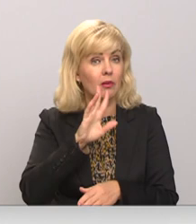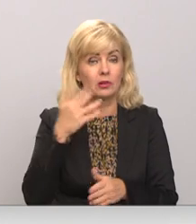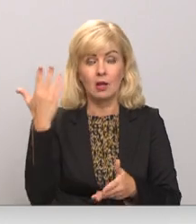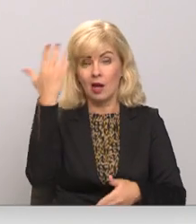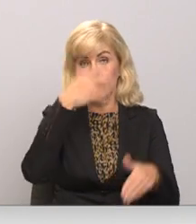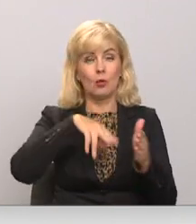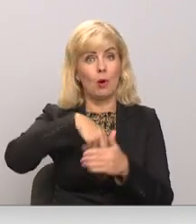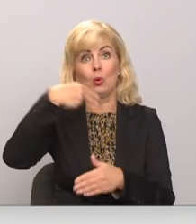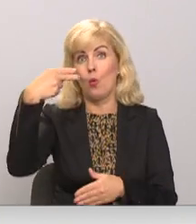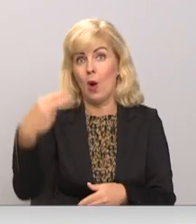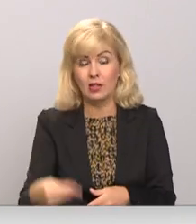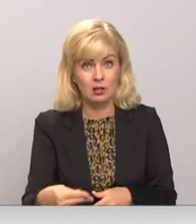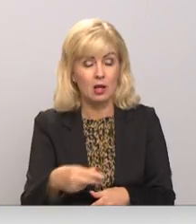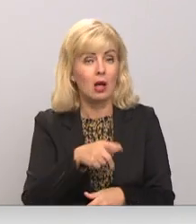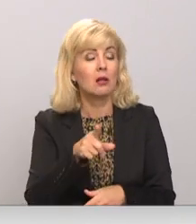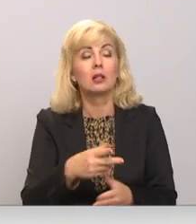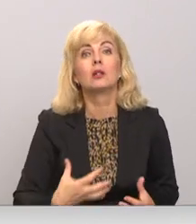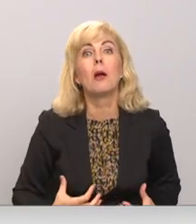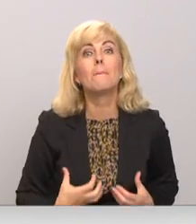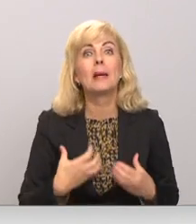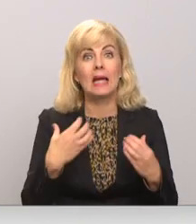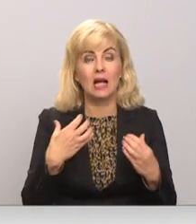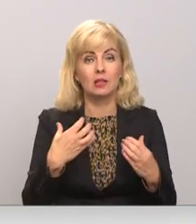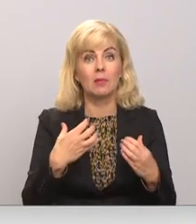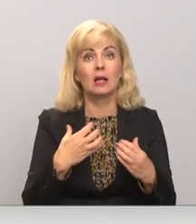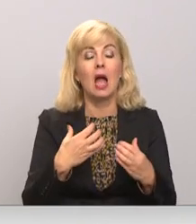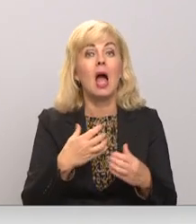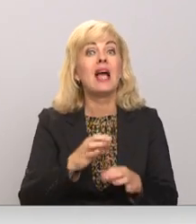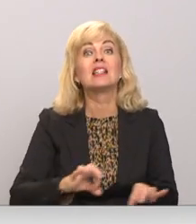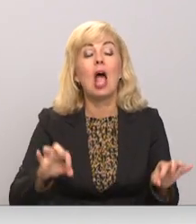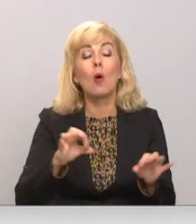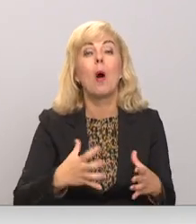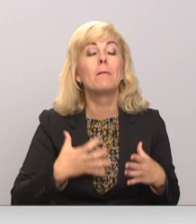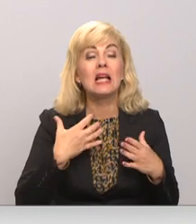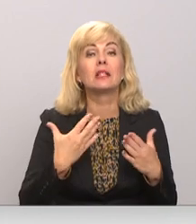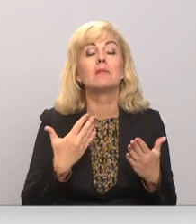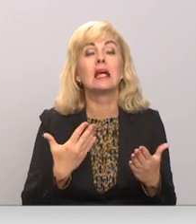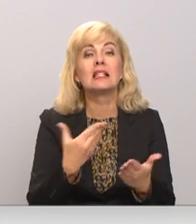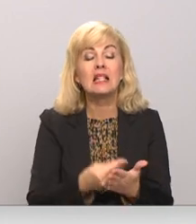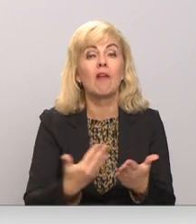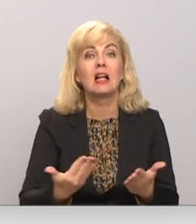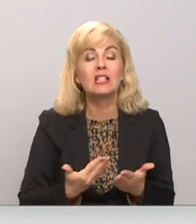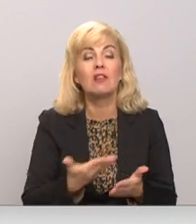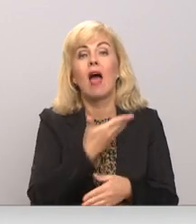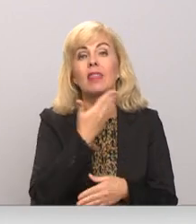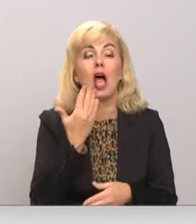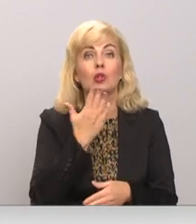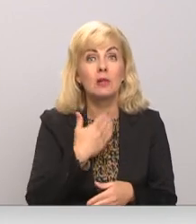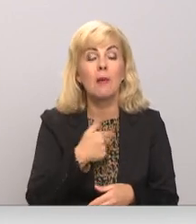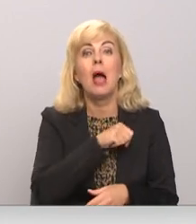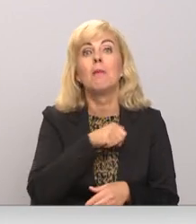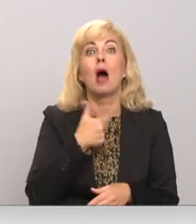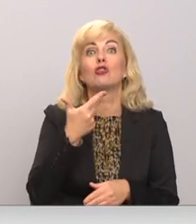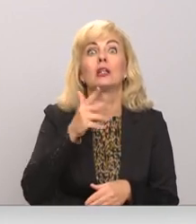nost un gāzies nost, es pat tas ir briesmīgi. Tas ir briesmīgi. Neko briesmīgāk es savā dzīvē neesmu izbaudījis. Neko. Kaut arī man trīs bērni